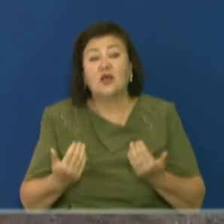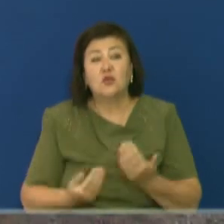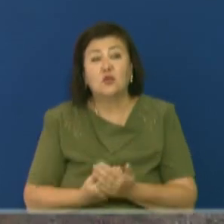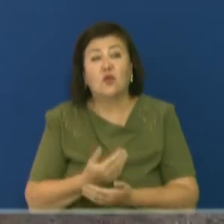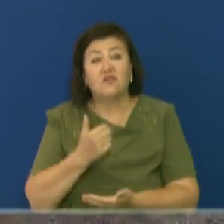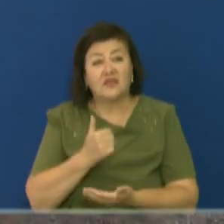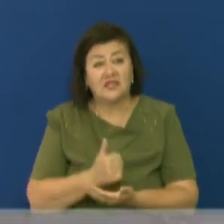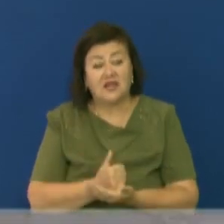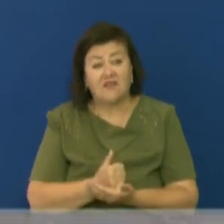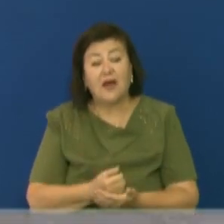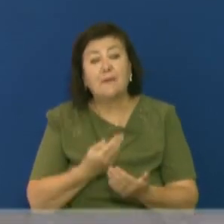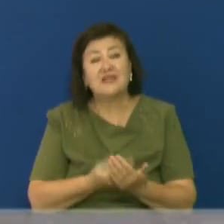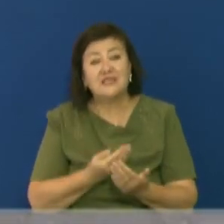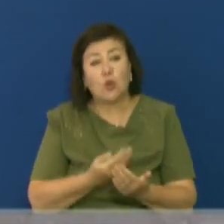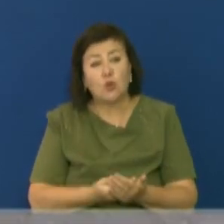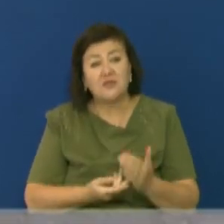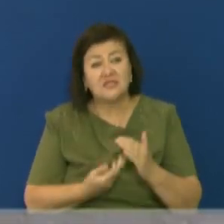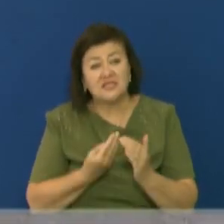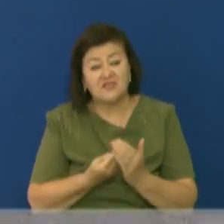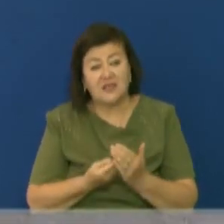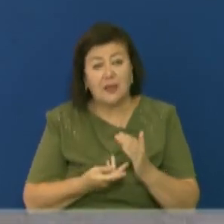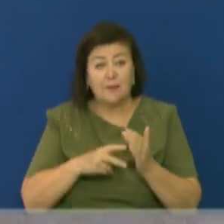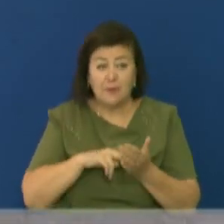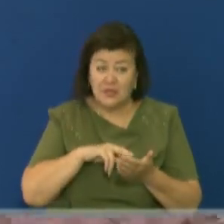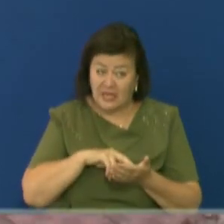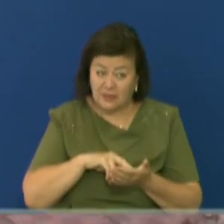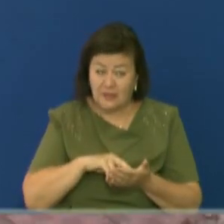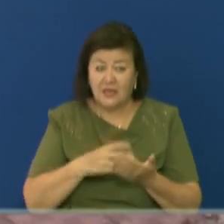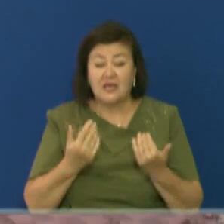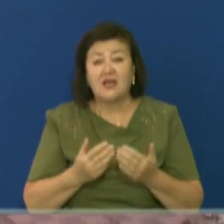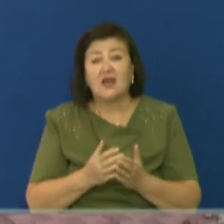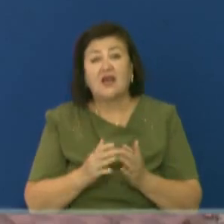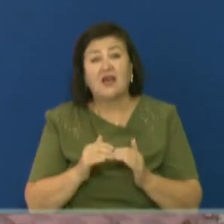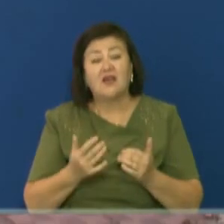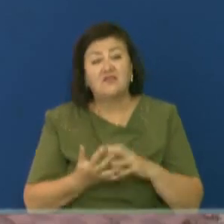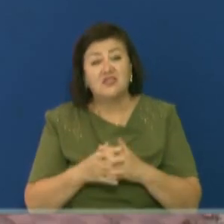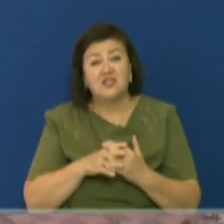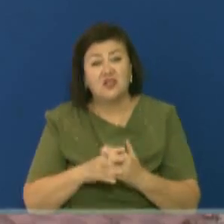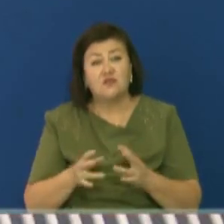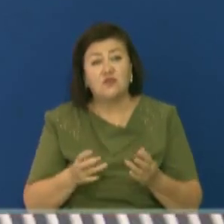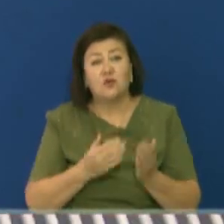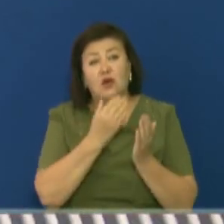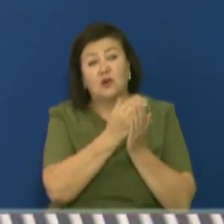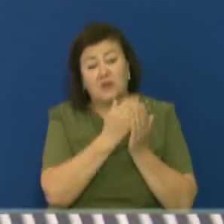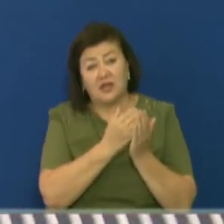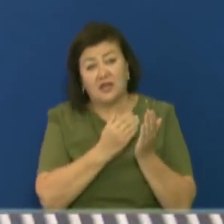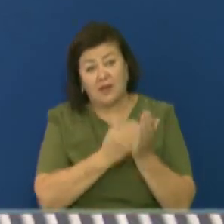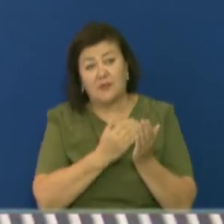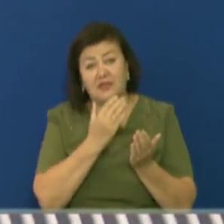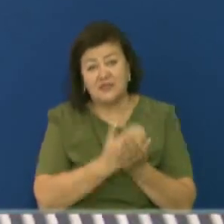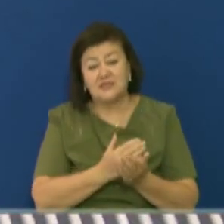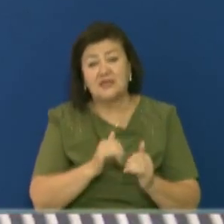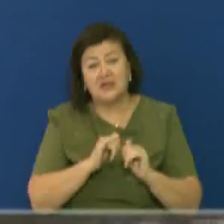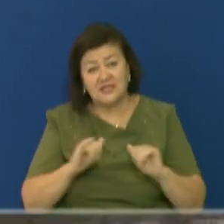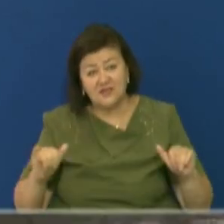тың жоспарлармен таныстырды. Ауылды дамытамын деген талабы зор. Ауылды ілгерілетуге арналған тиісті бағдарламаларды өз мекенінде